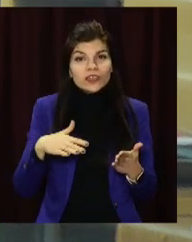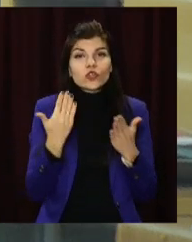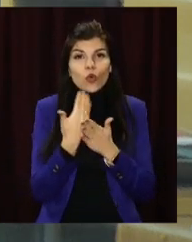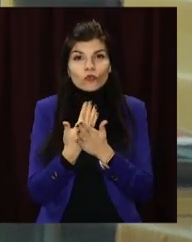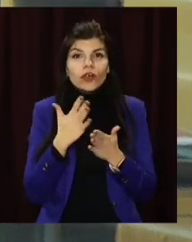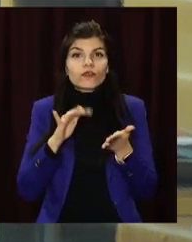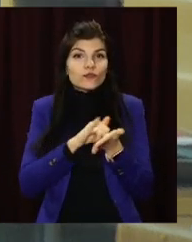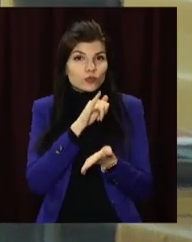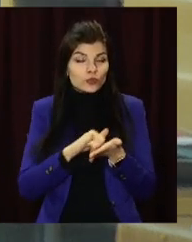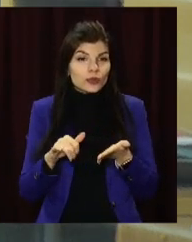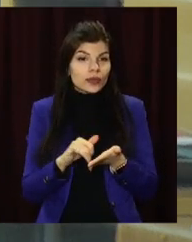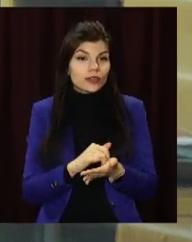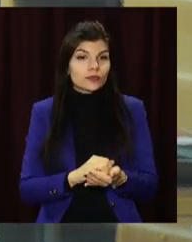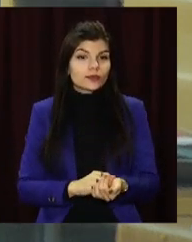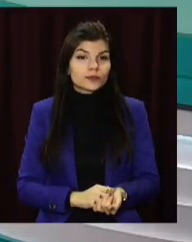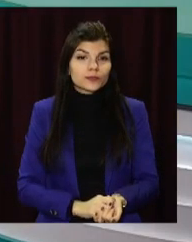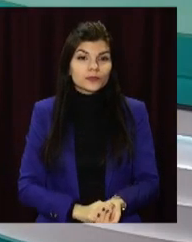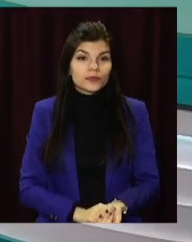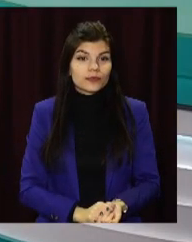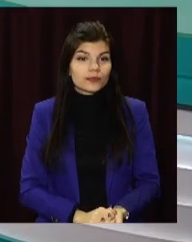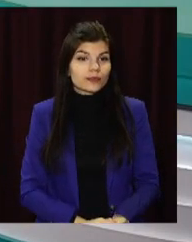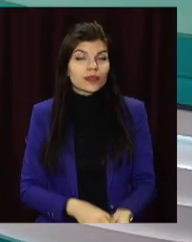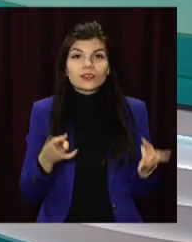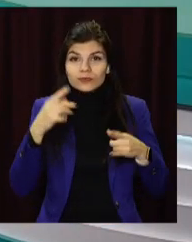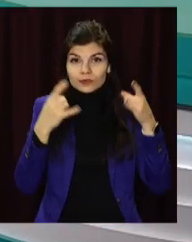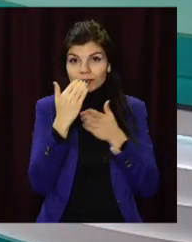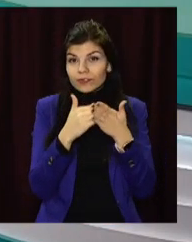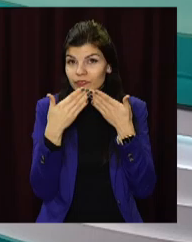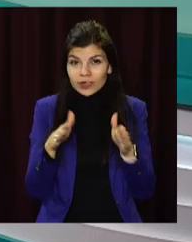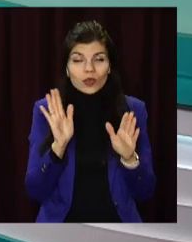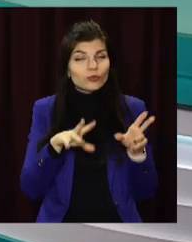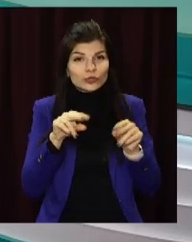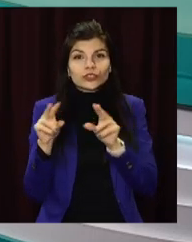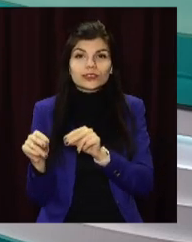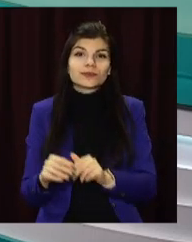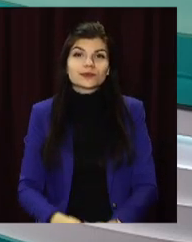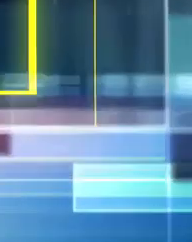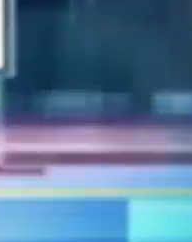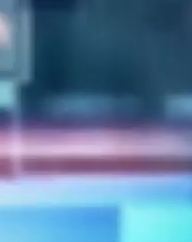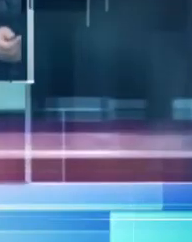соціальних мережах і на нашому YouTube-каналі. Залишайтеся з відкритим і хай щастить!